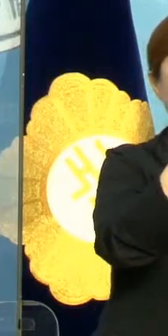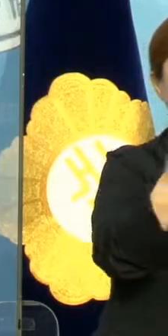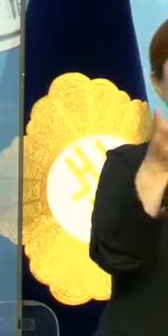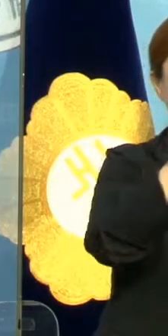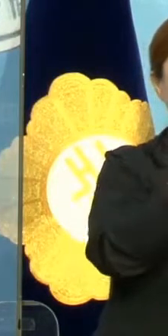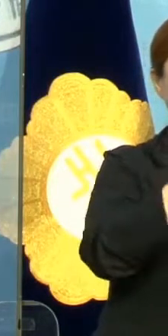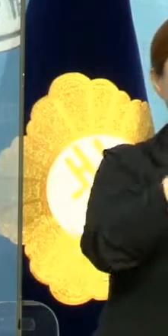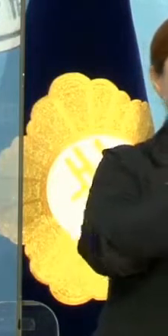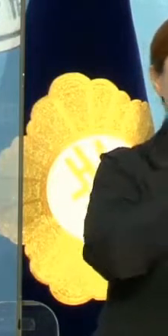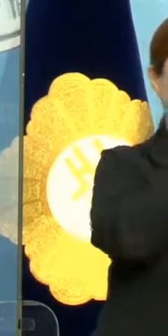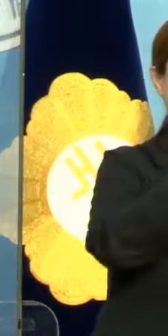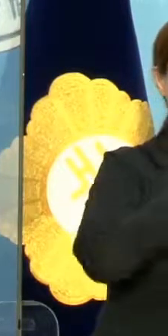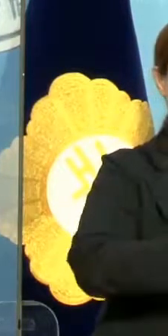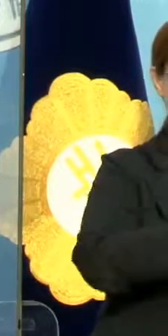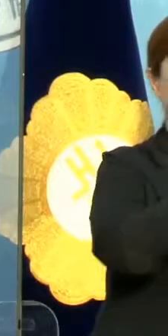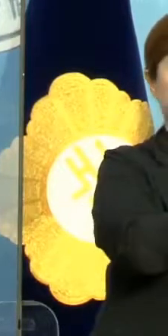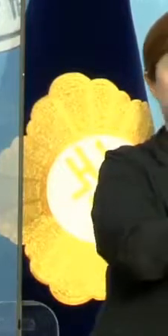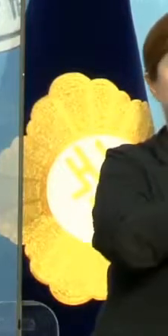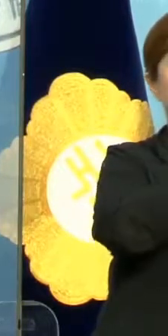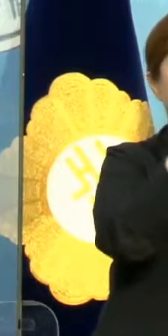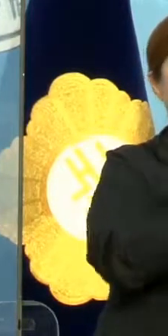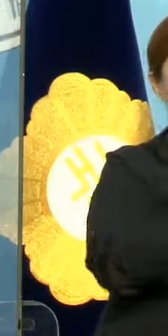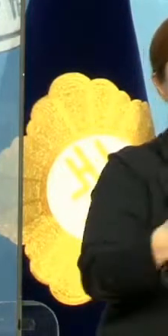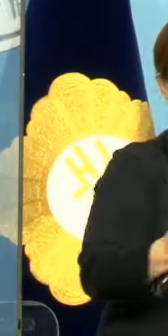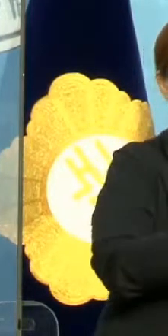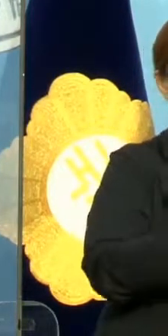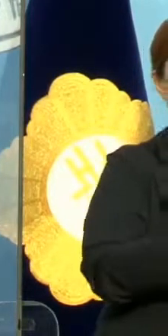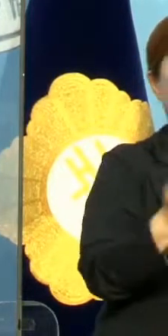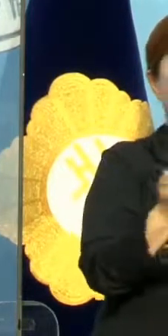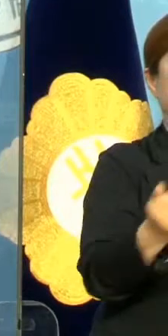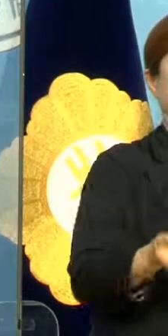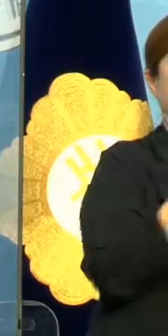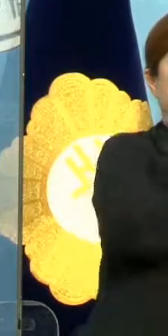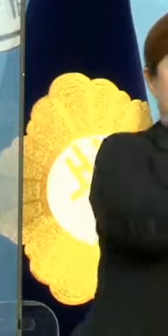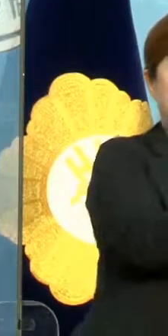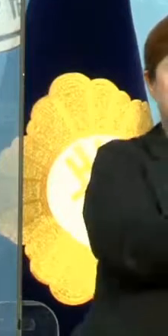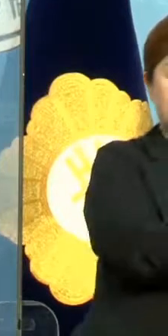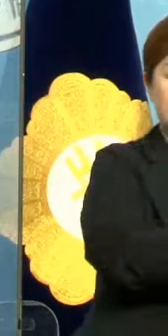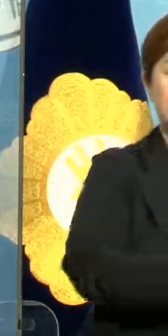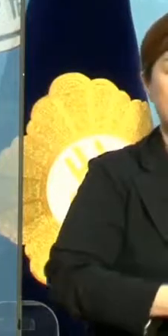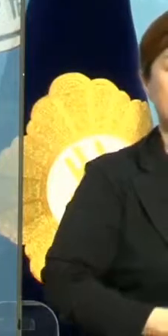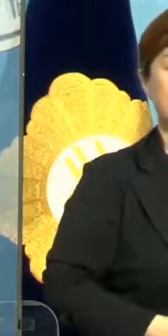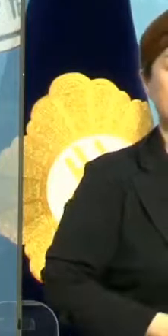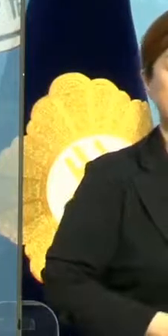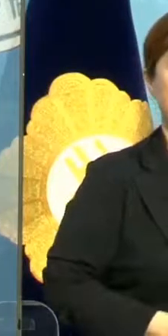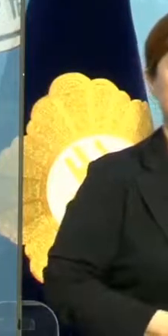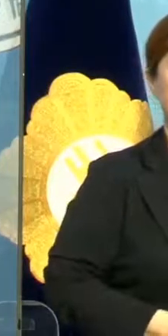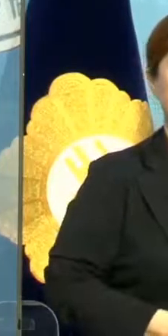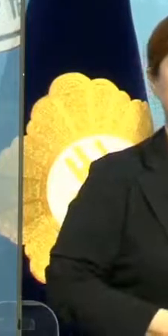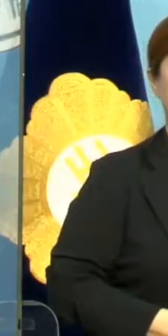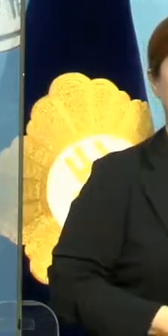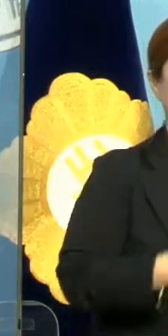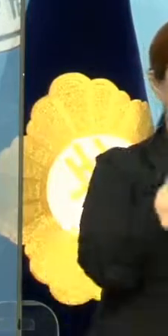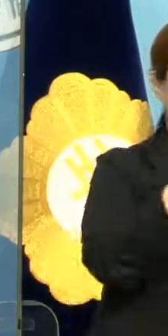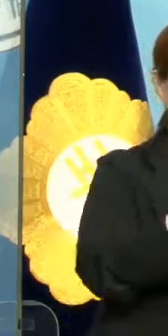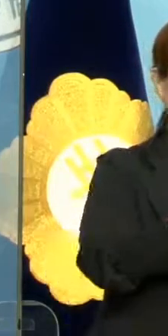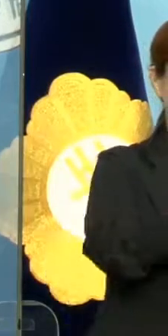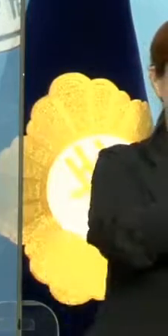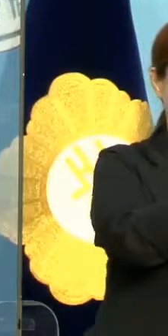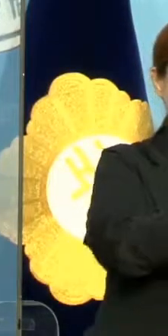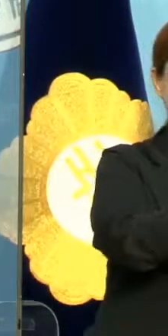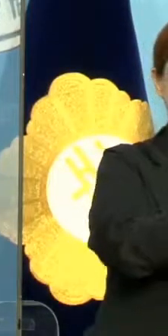이상직 의원은 모든 짐을 직원들에게 떠넘기고 있습니다 수많은 언론과